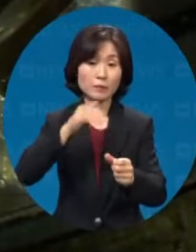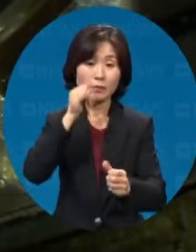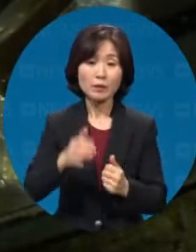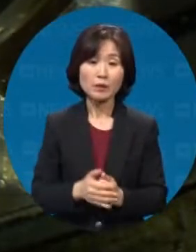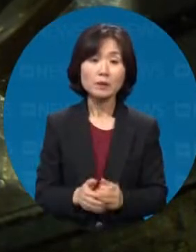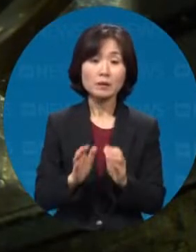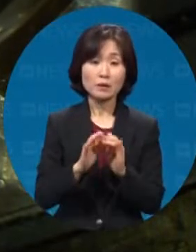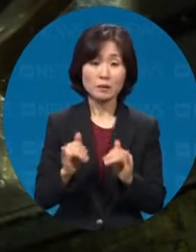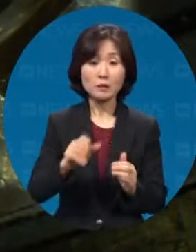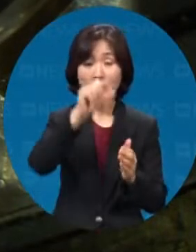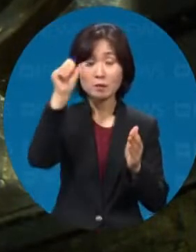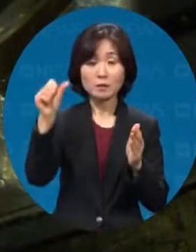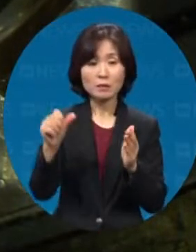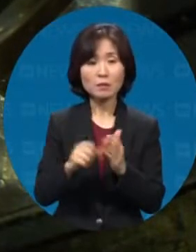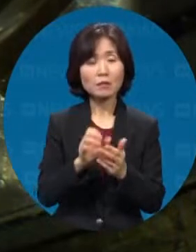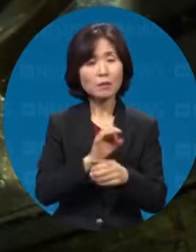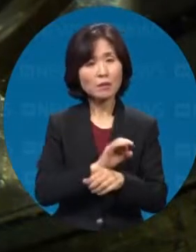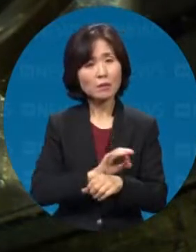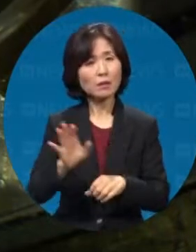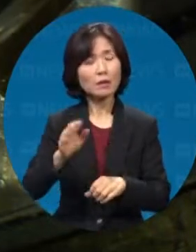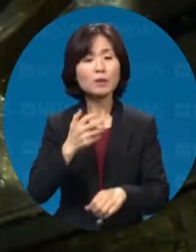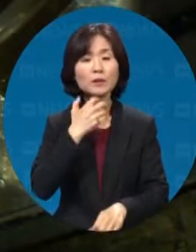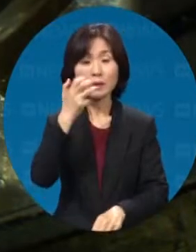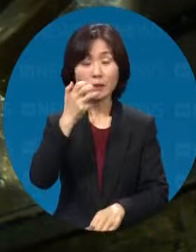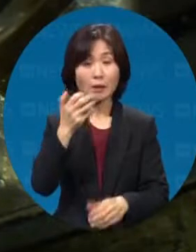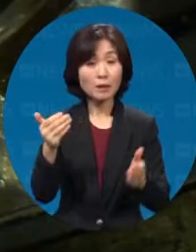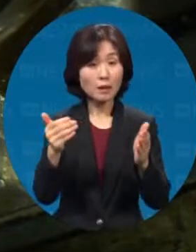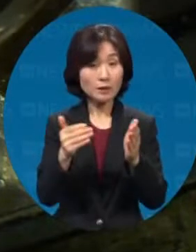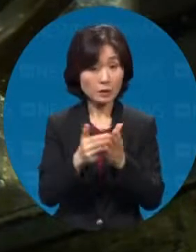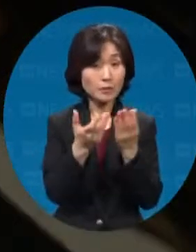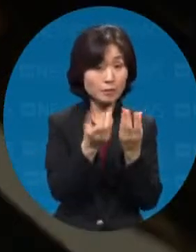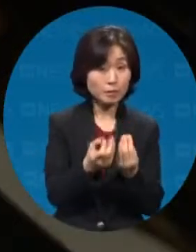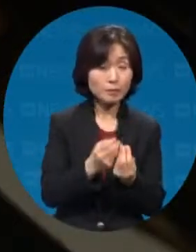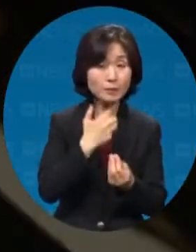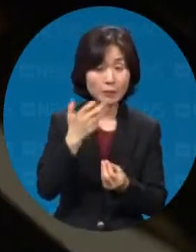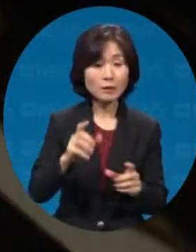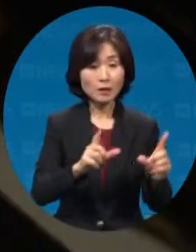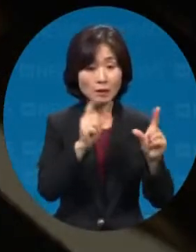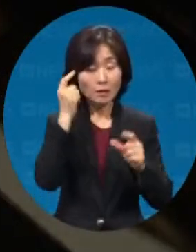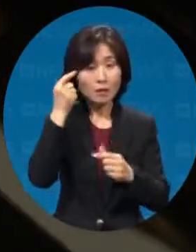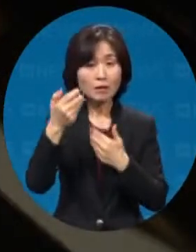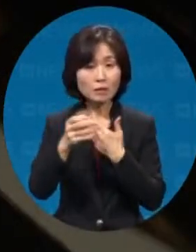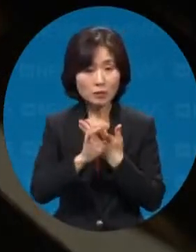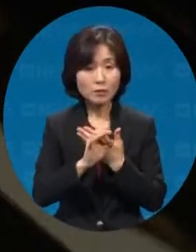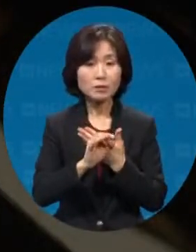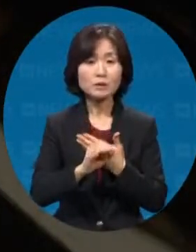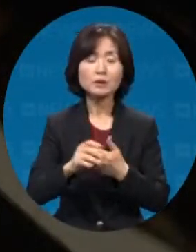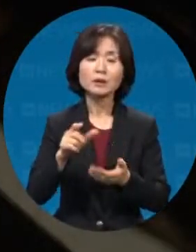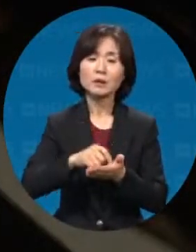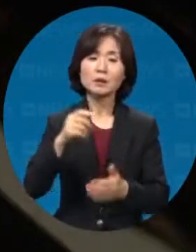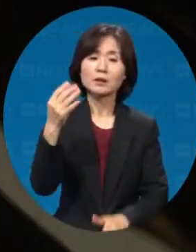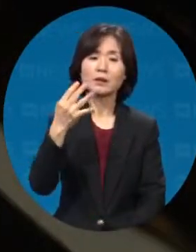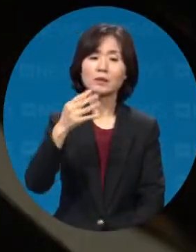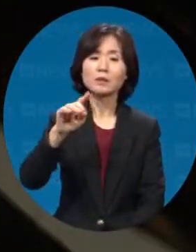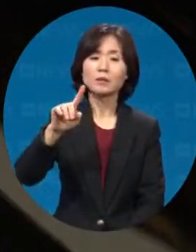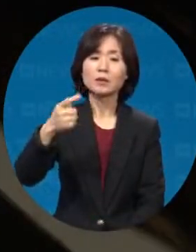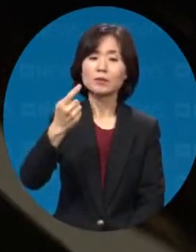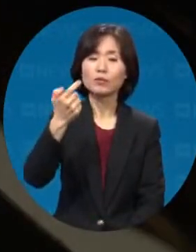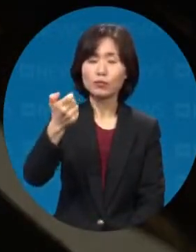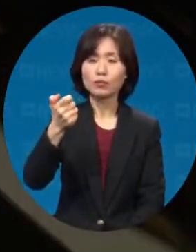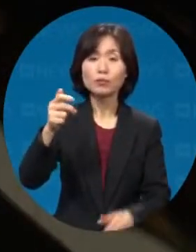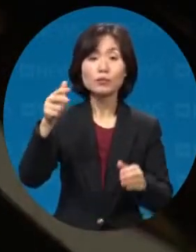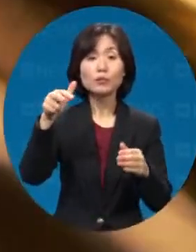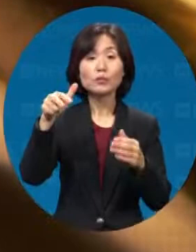사람의 인생은 대략적으로 80세까지 산다고 치면 약 4,160주를 살아가는 것이라고 할 수